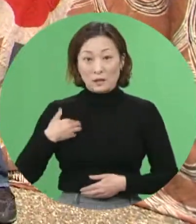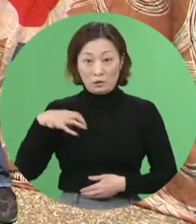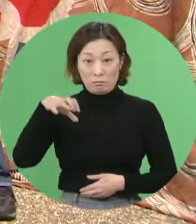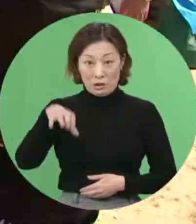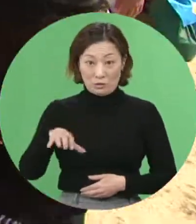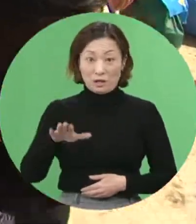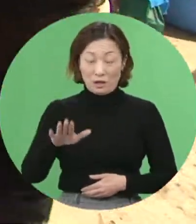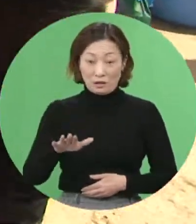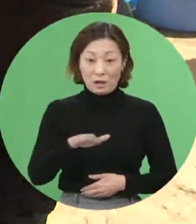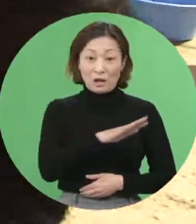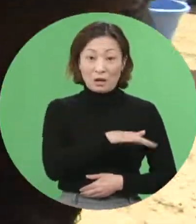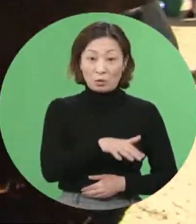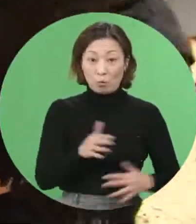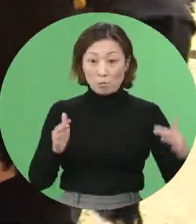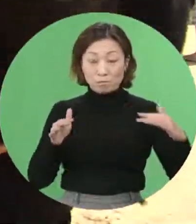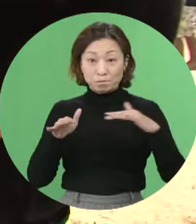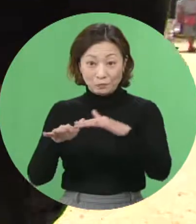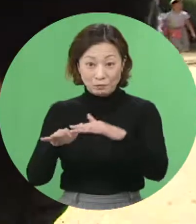を集めていました。